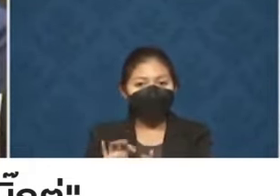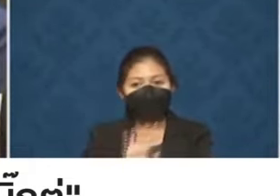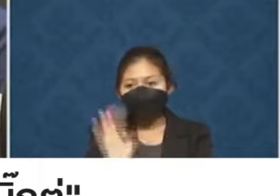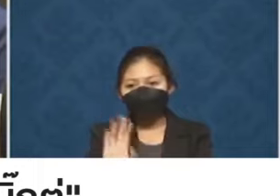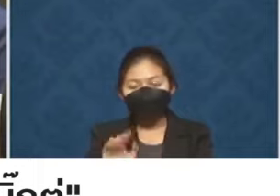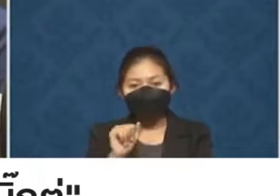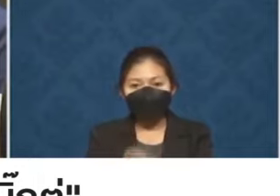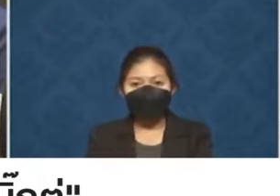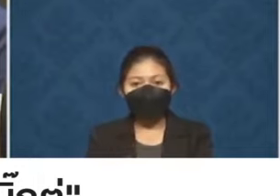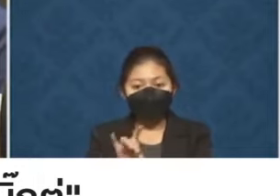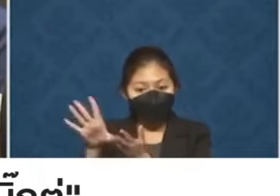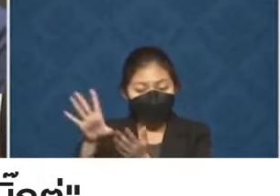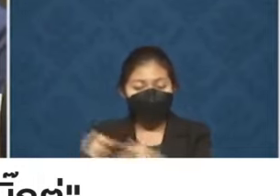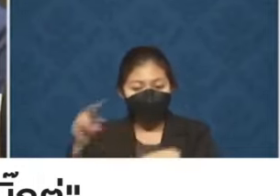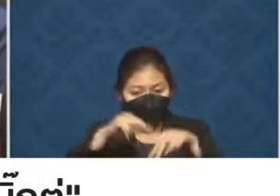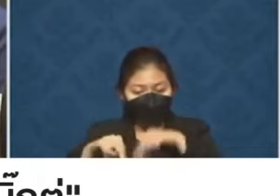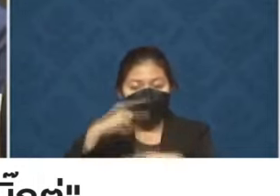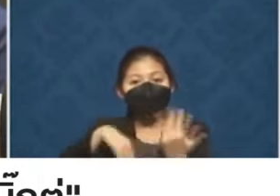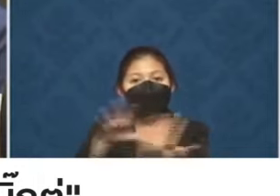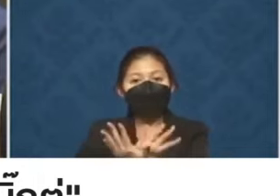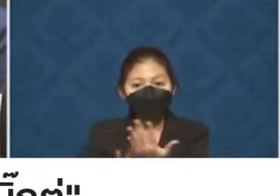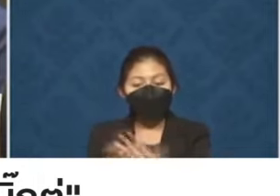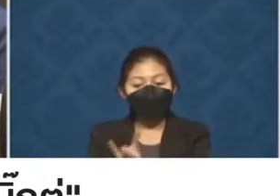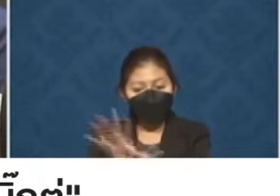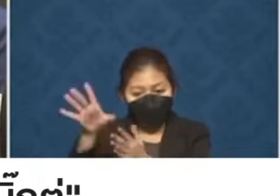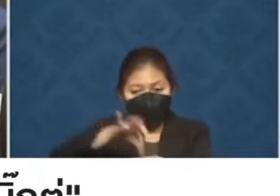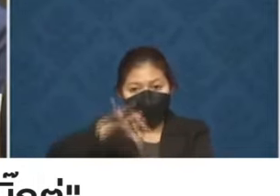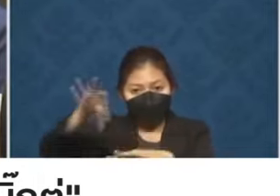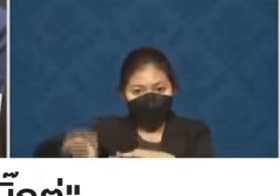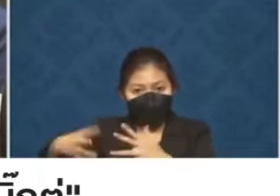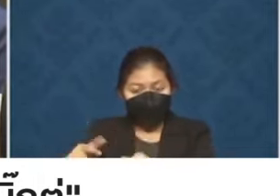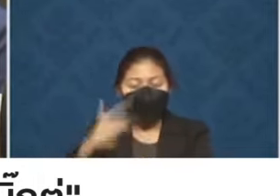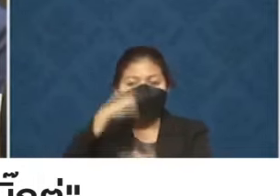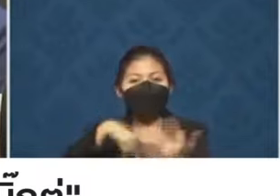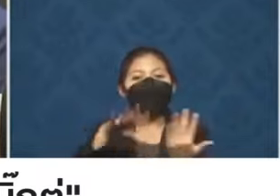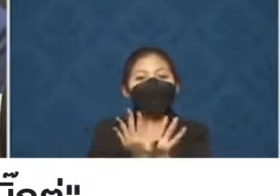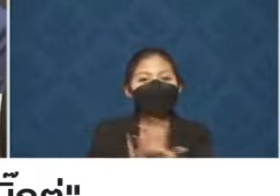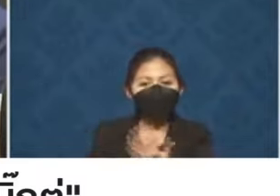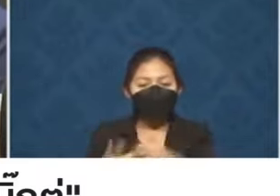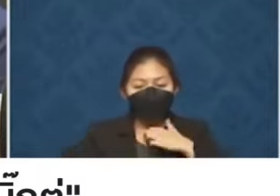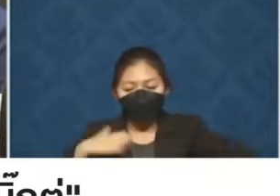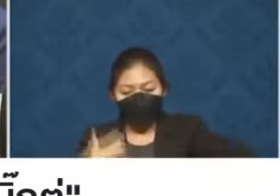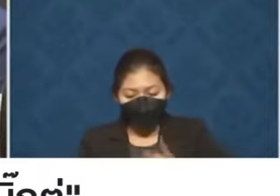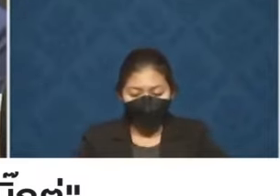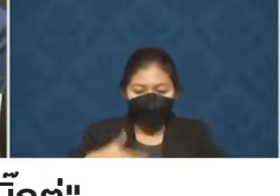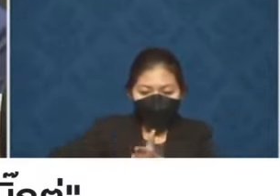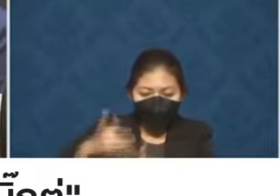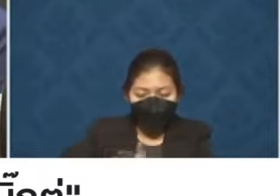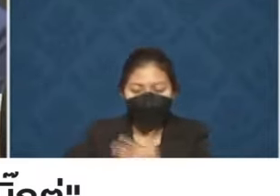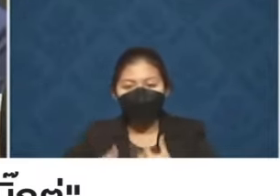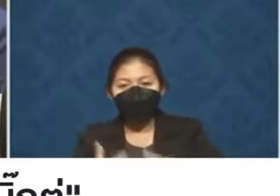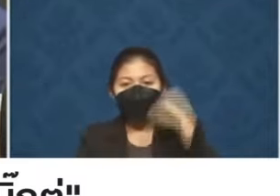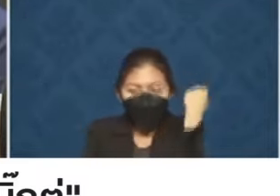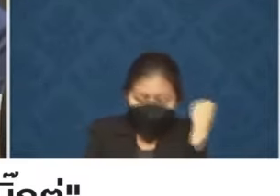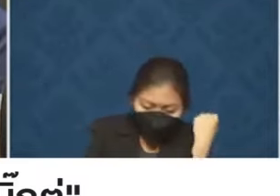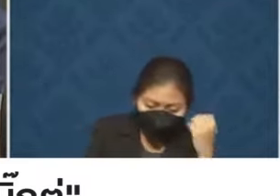ของรัฐบาล8ปีมืด8ด้าน ตอนที่ยกมานี่เขาว่าไงฮะ เขาก็บอกว่าหยิบบัตรกระดาษสีแดงออกมาจากกระเป๋าเสื้อและชูขึ้นพร้อม